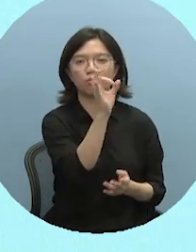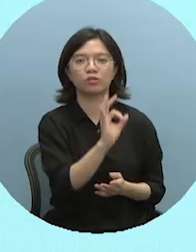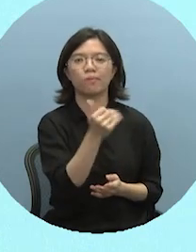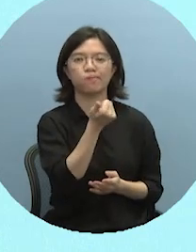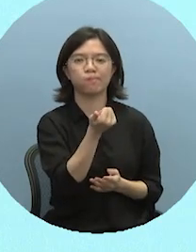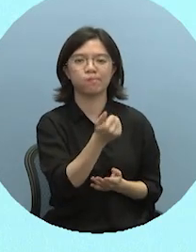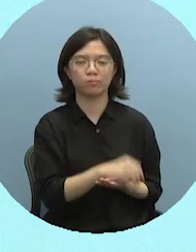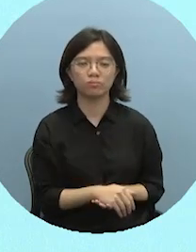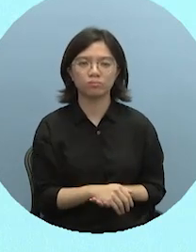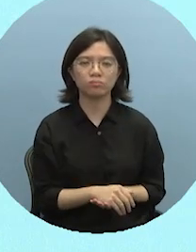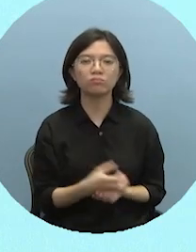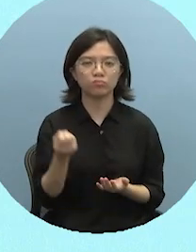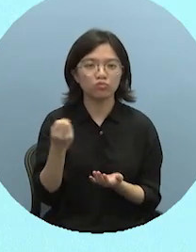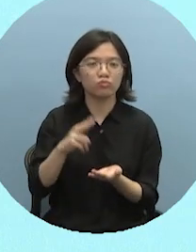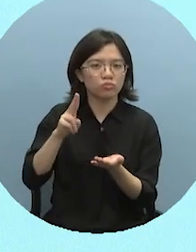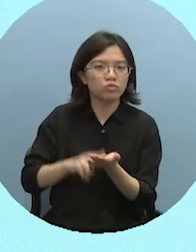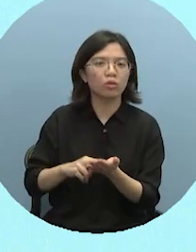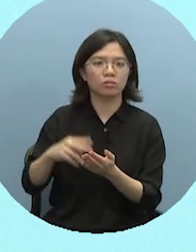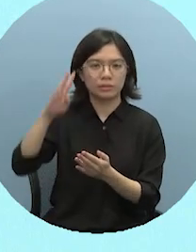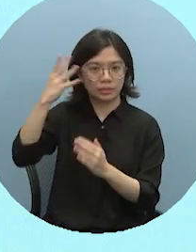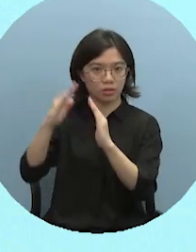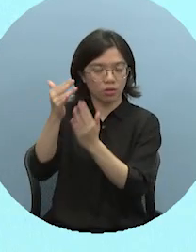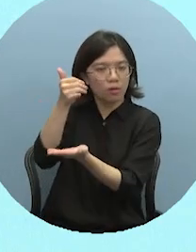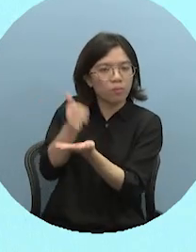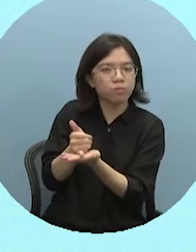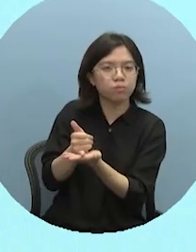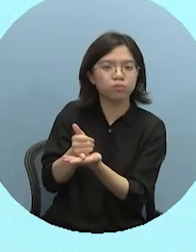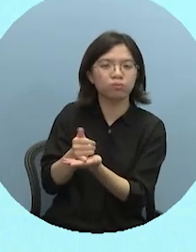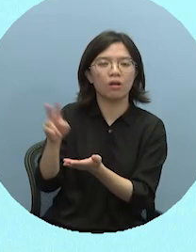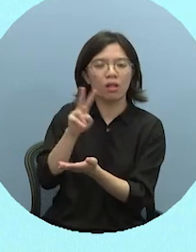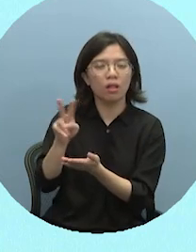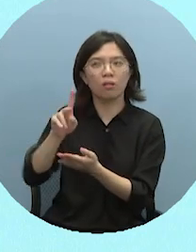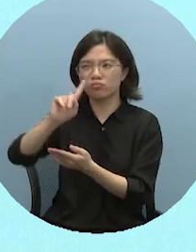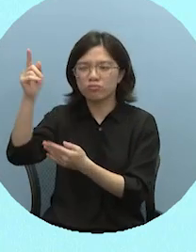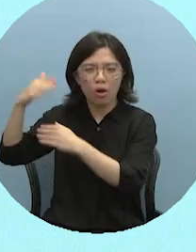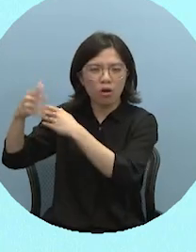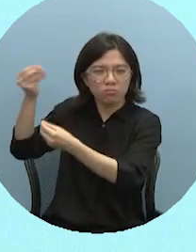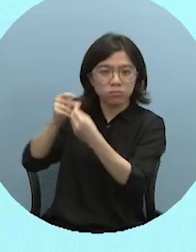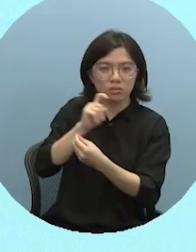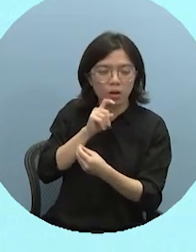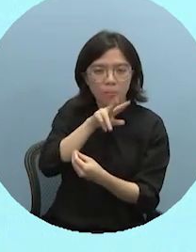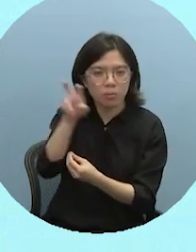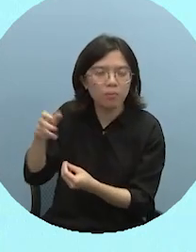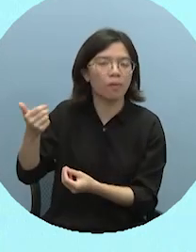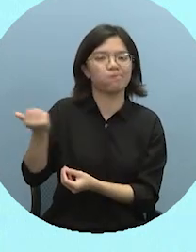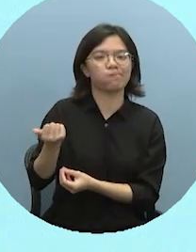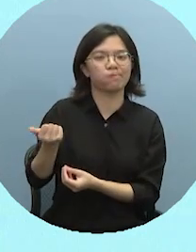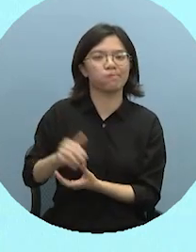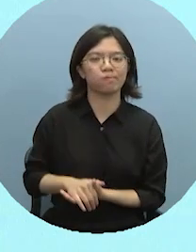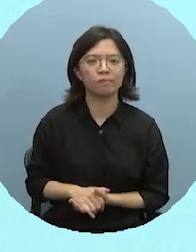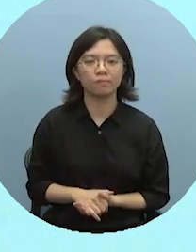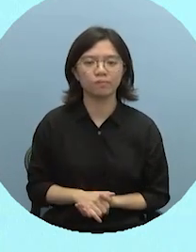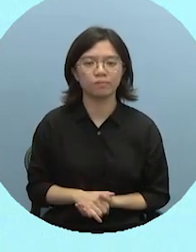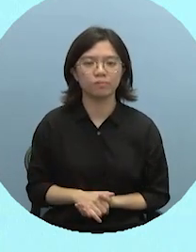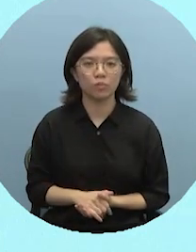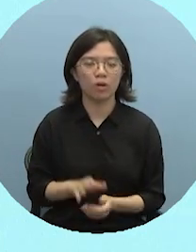相信用四日的居家醫學監測咧，係同樣可以揾出咗呢啲咁嘅輸入個案，而